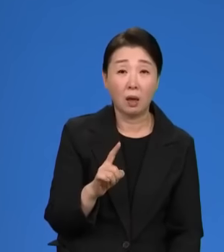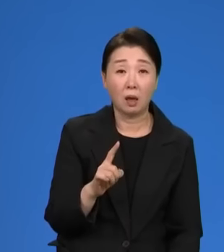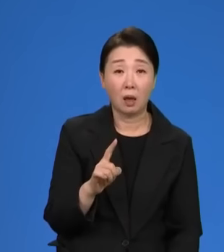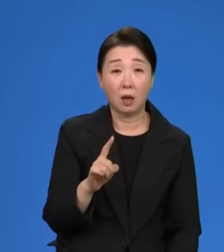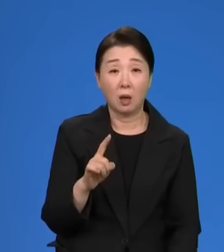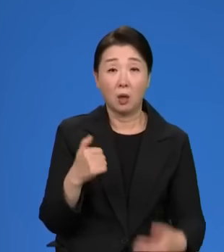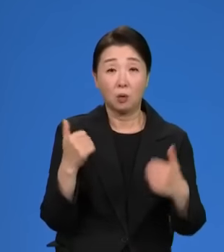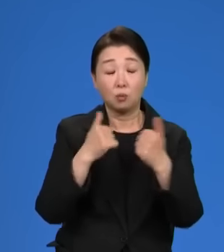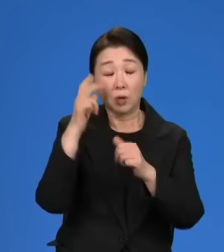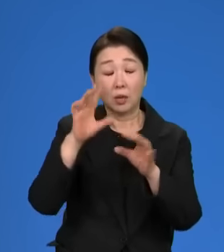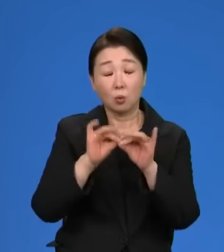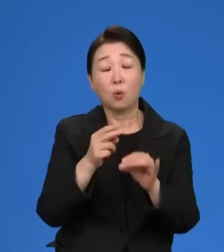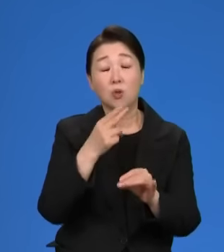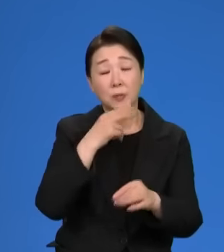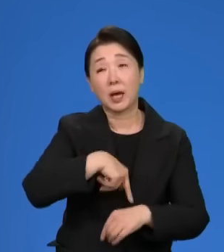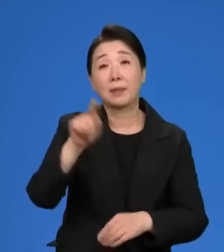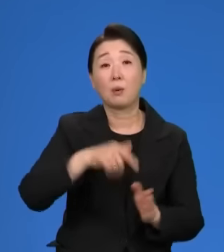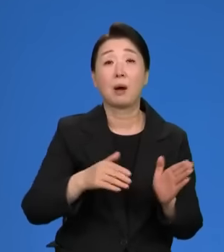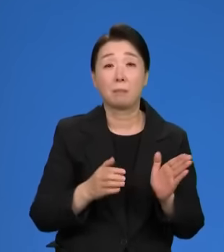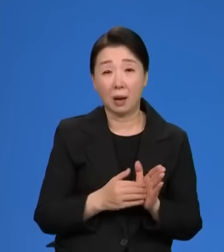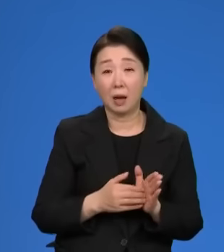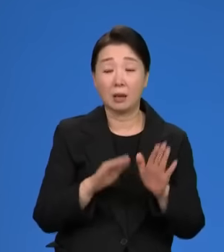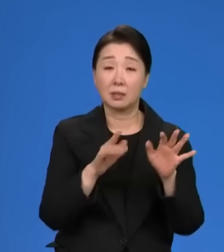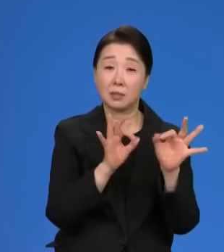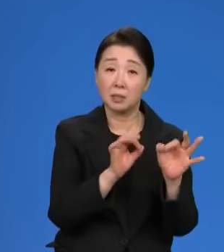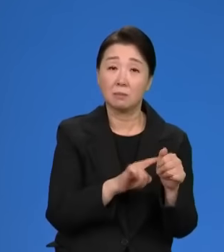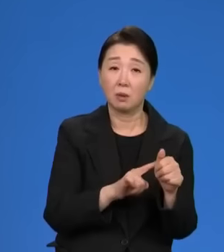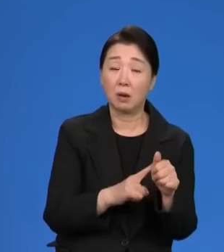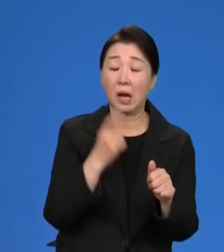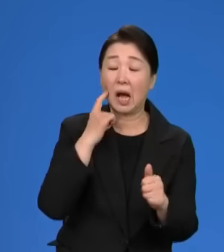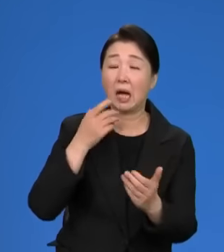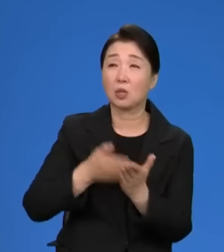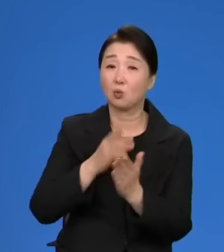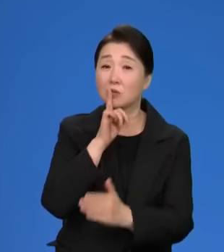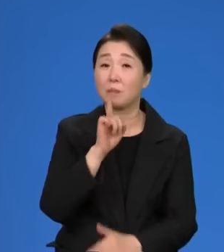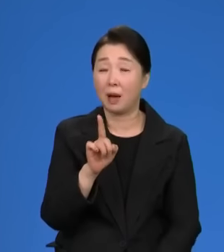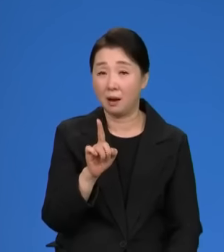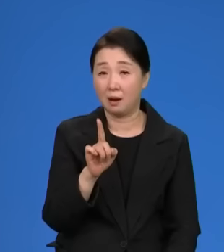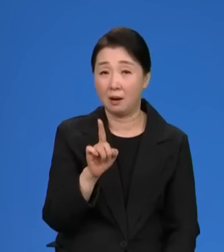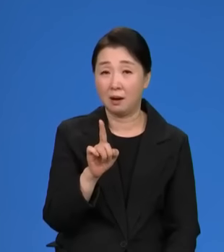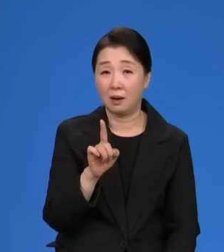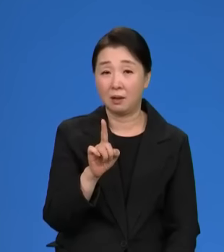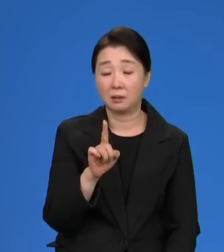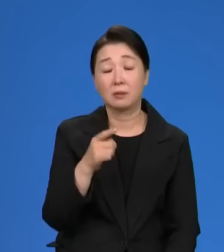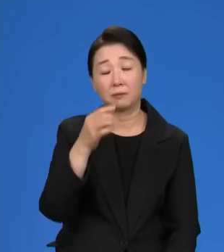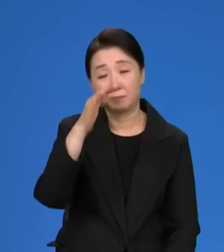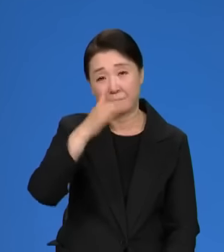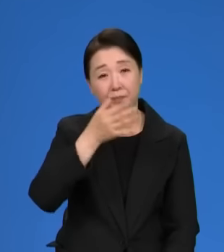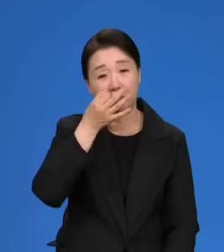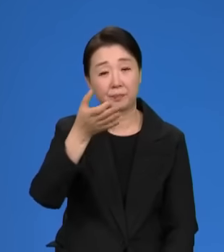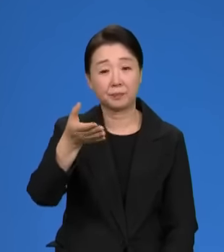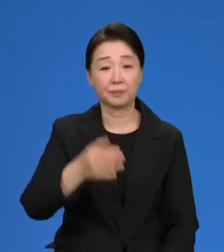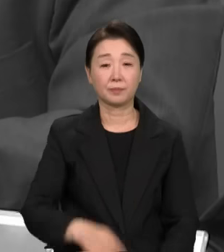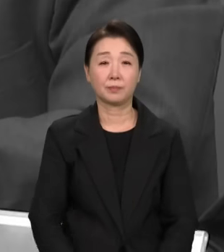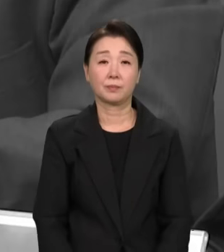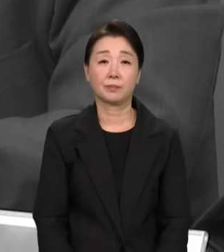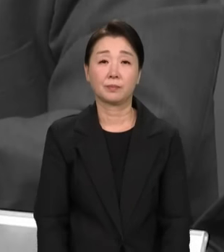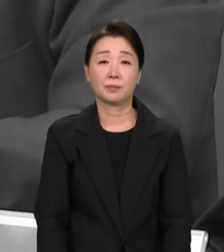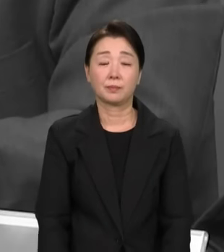왔다라고 문제 제기 했고 이에 대해서 김병주 의원 가짜 뉴스다 이렇게 재반박을 했는데 그 장면 한번 보고 가시죠